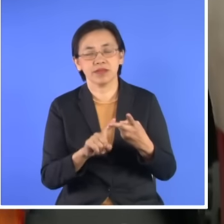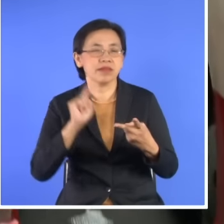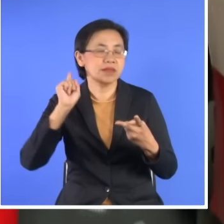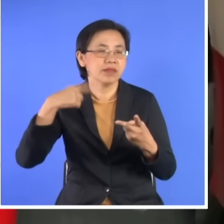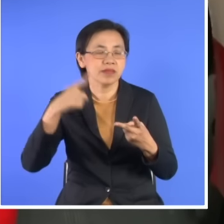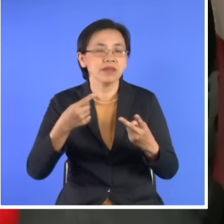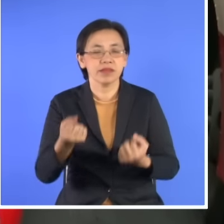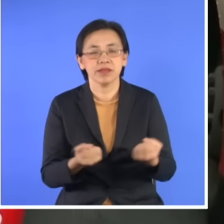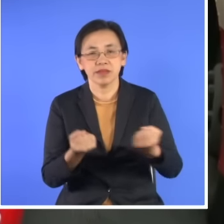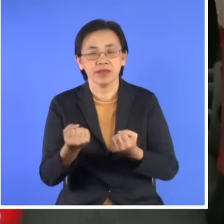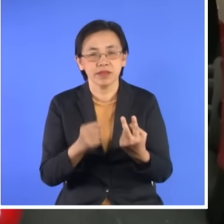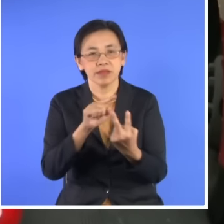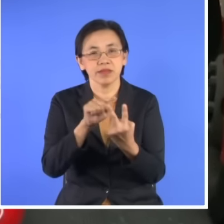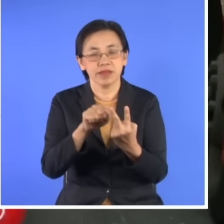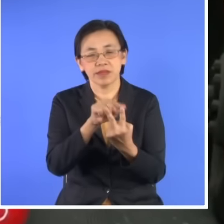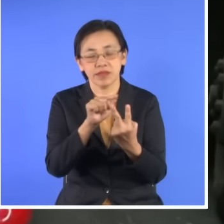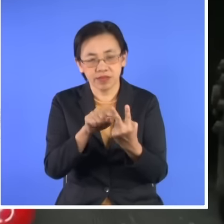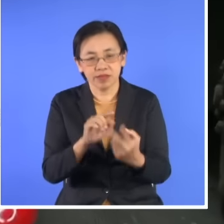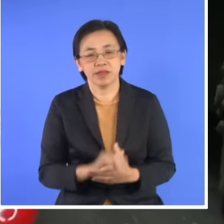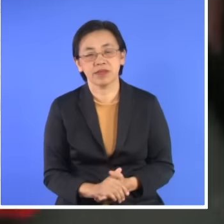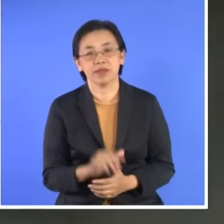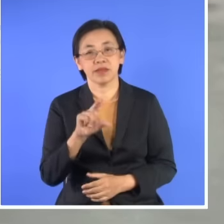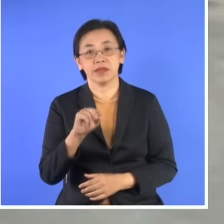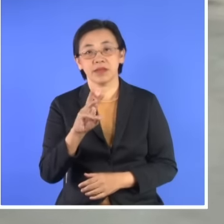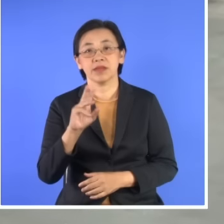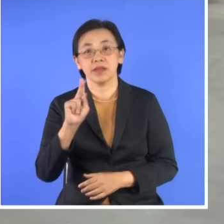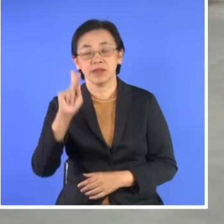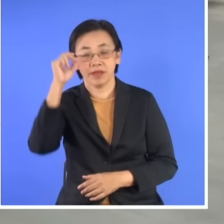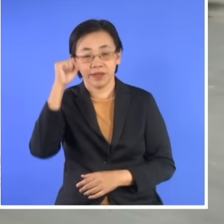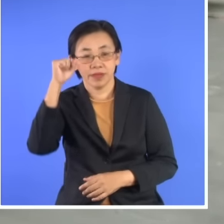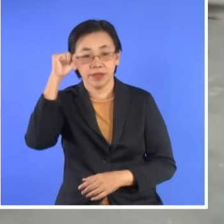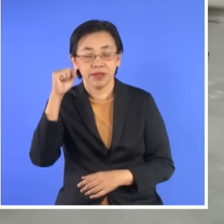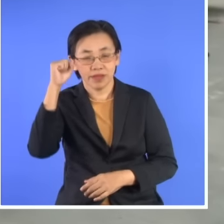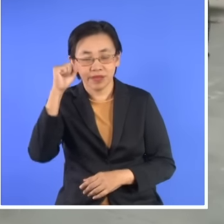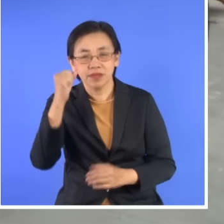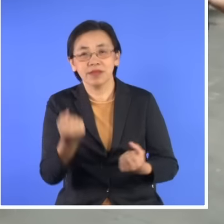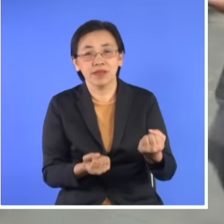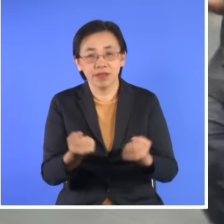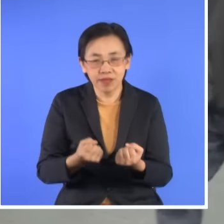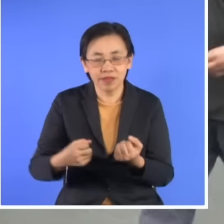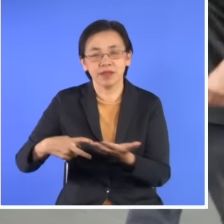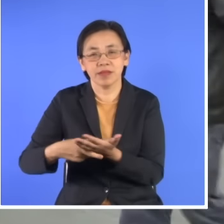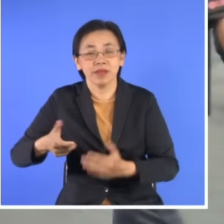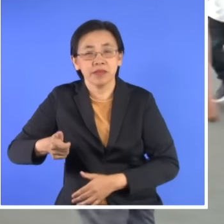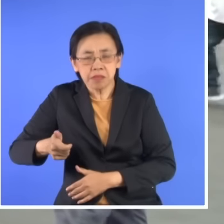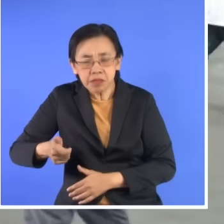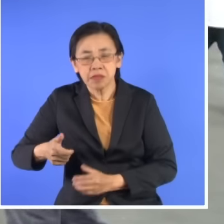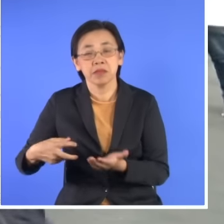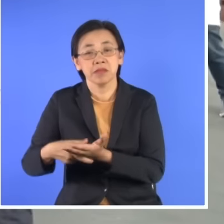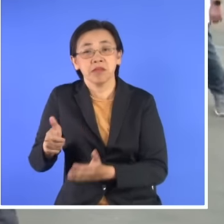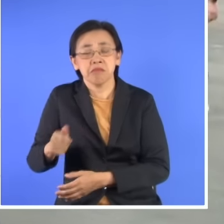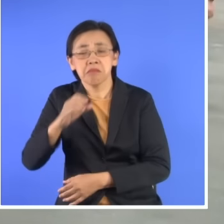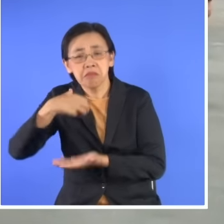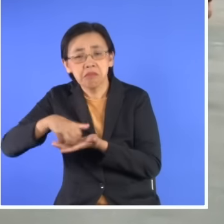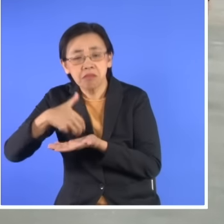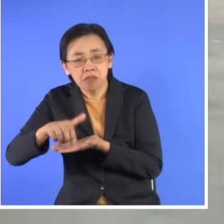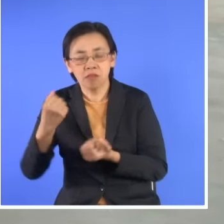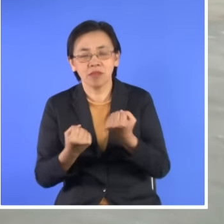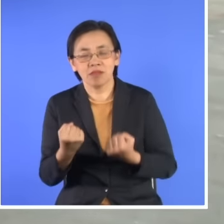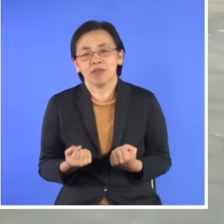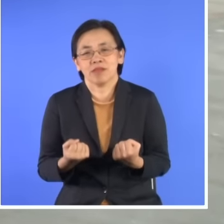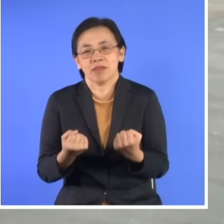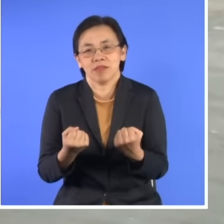ภูพวงหรือเจนคนขับรถเมล์สาย36กนั่นแหละที่อยู่ในจุดเกิดเหตุกระเป๋ารถเมล์บอกว่าขณะที่รถเมล์กำลังจะจอดรับผู้